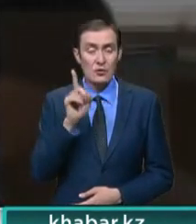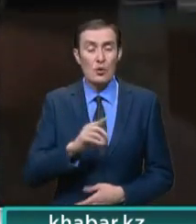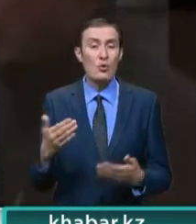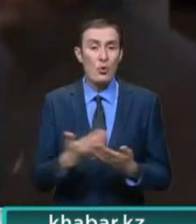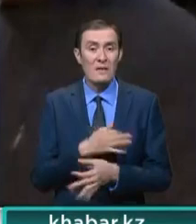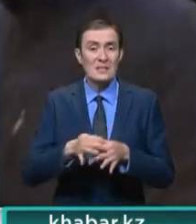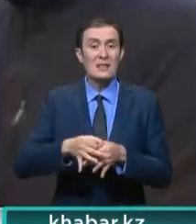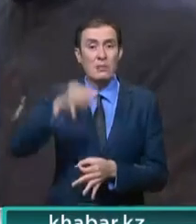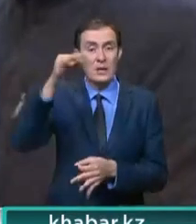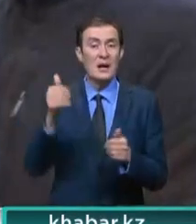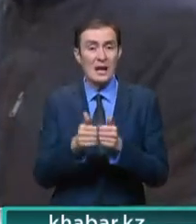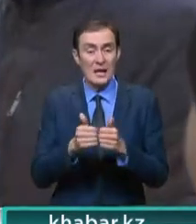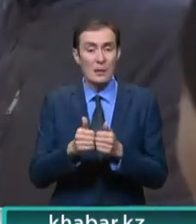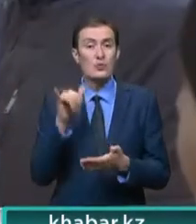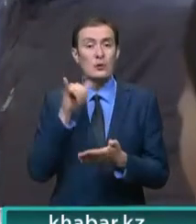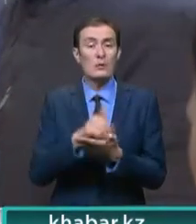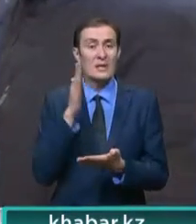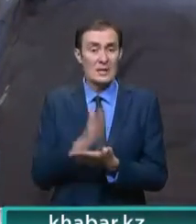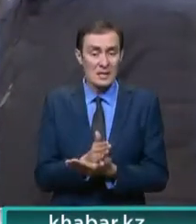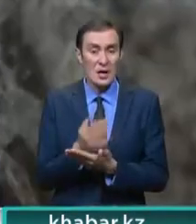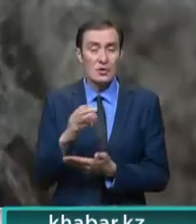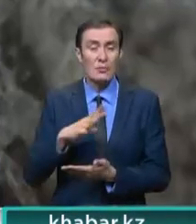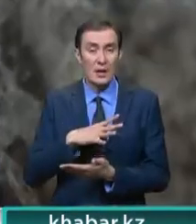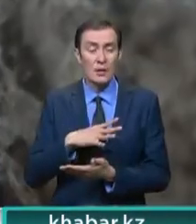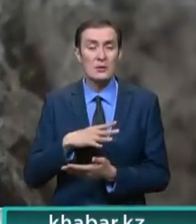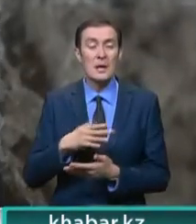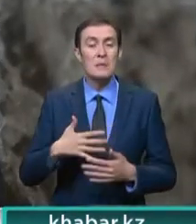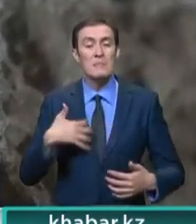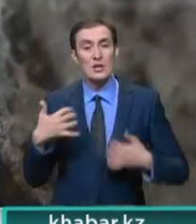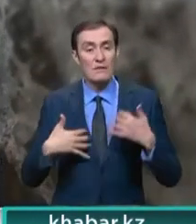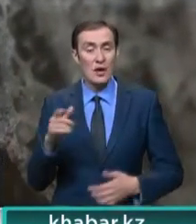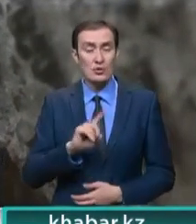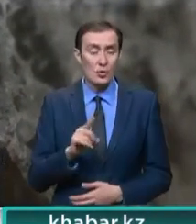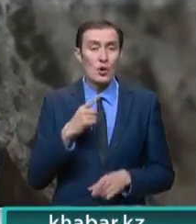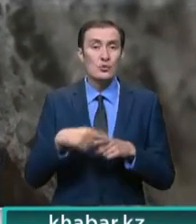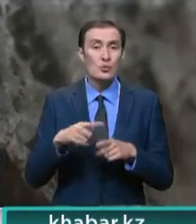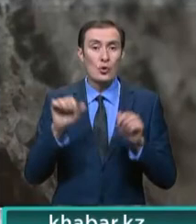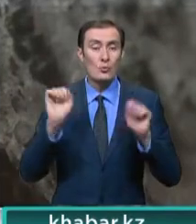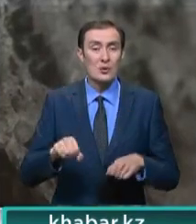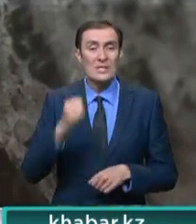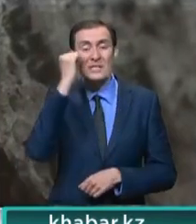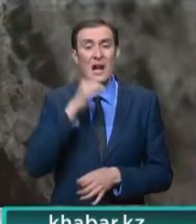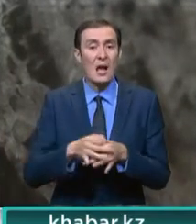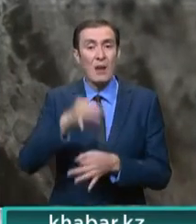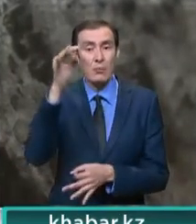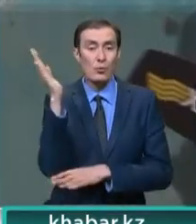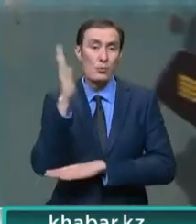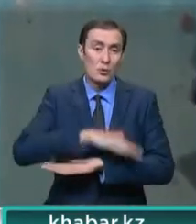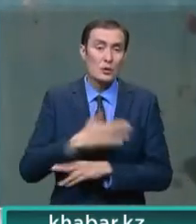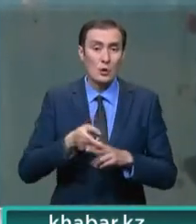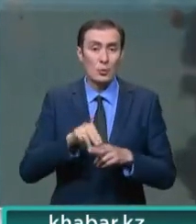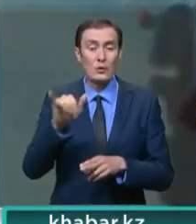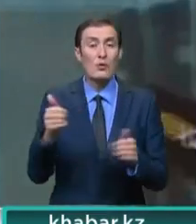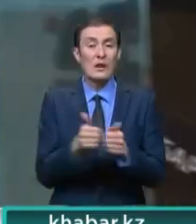новые столбы возле дома уже установили. А еще Владислав Бойко переживает, что вот-вот упадет старая опора, которая стоит у